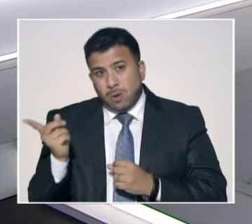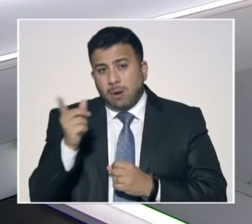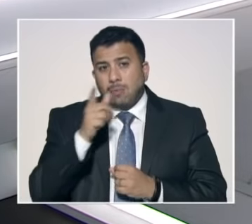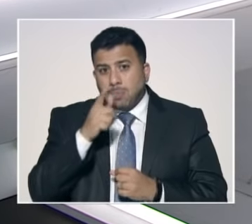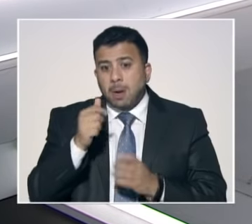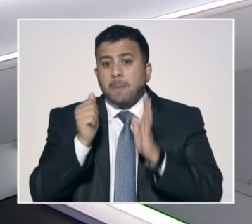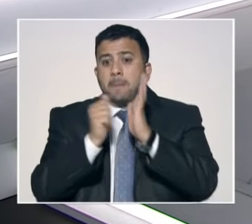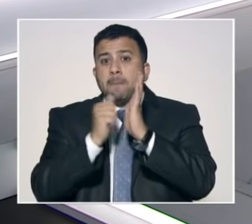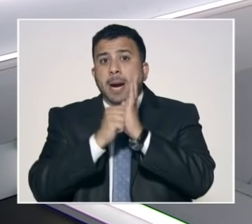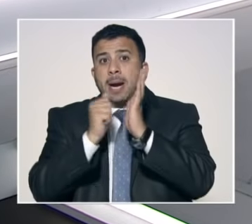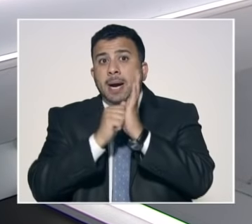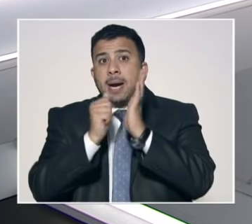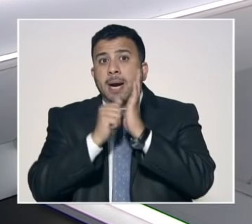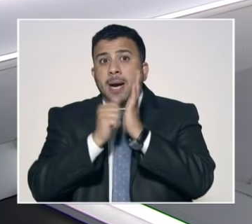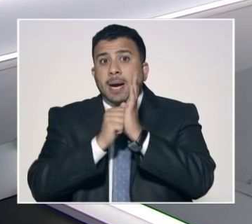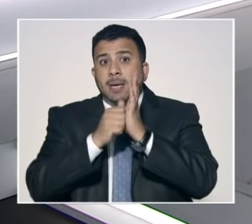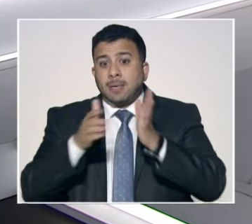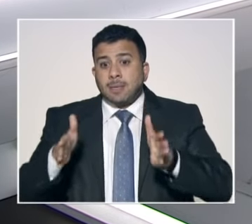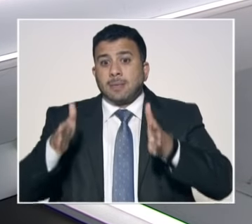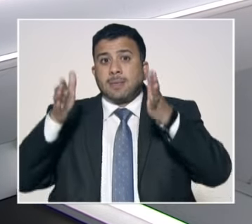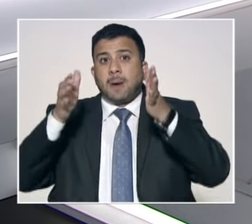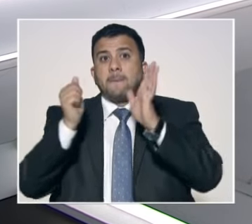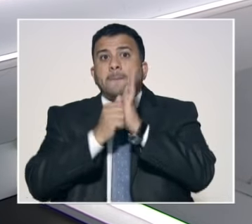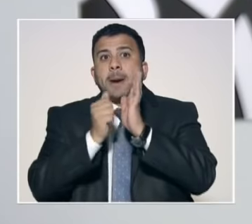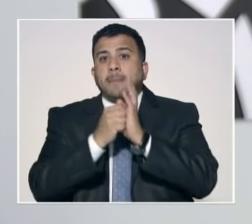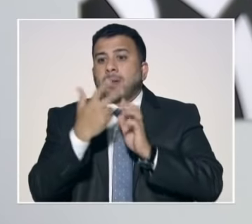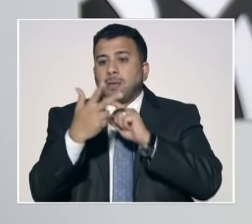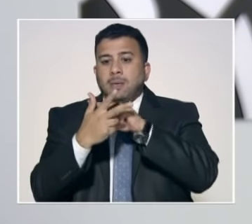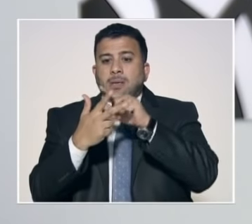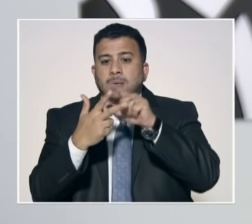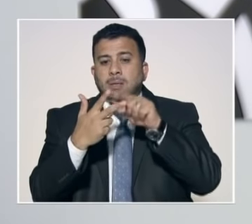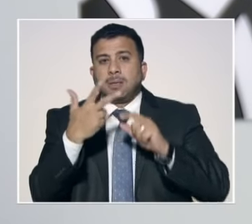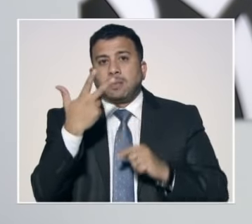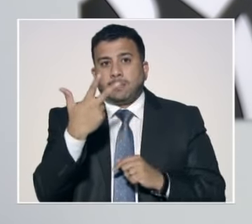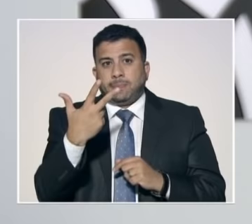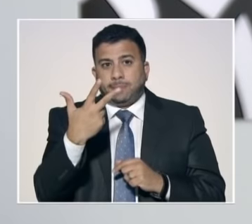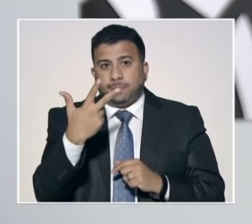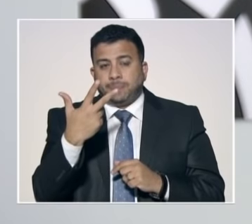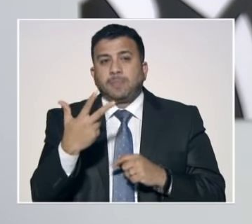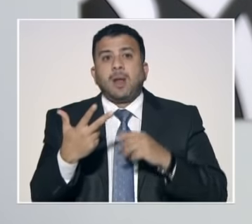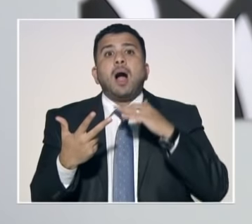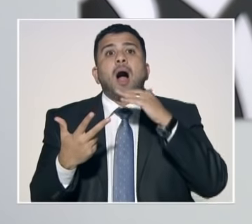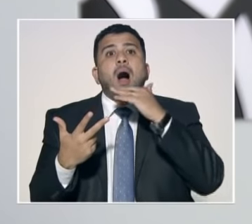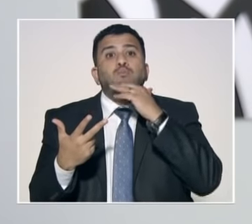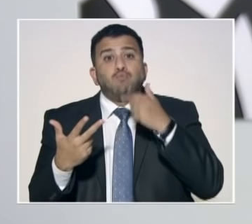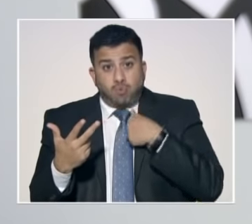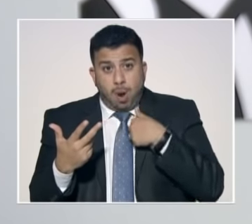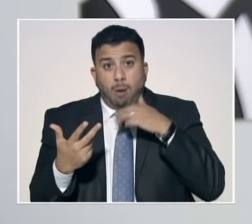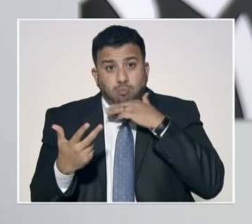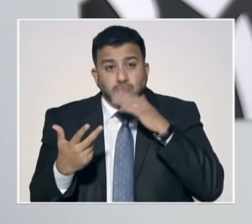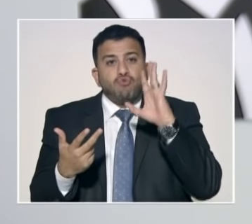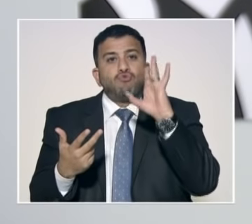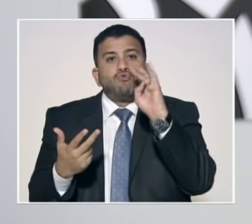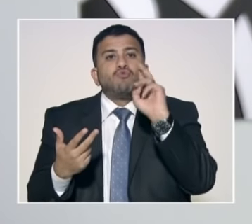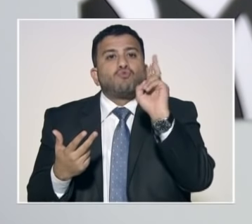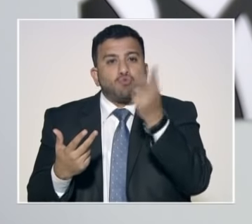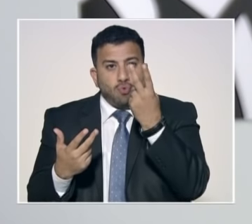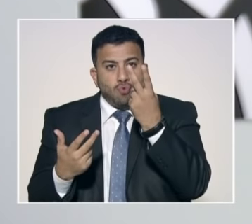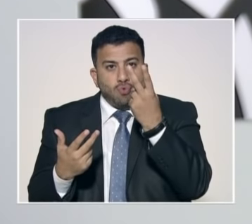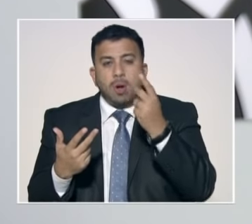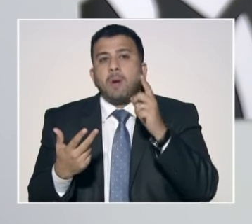عندها الآن بالنسبة لهم خلفوا 3 بيوت، والدها عند زوجتين، أم يحيى وزوجة